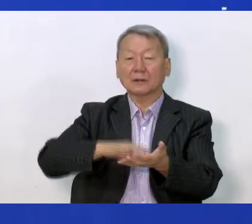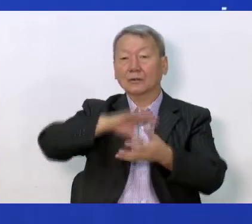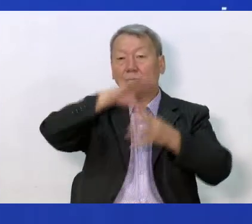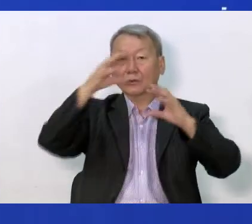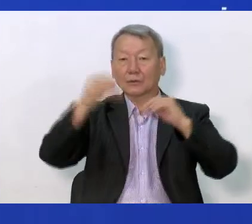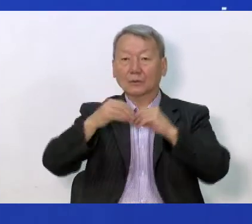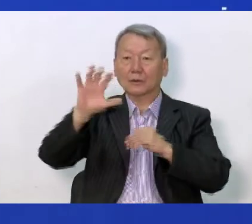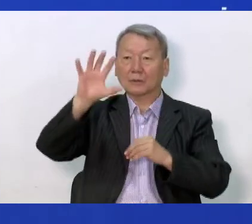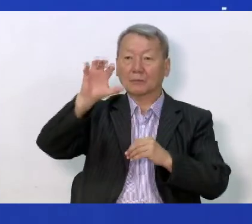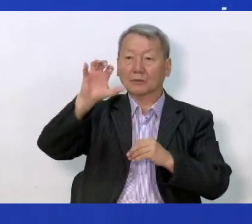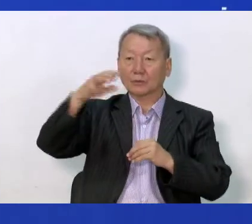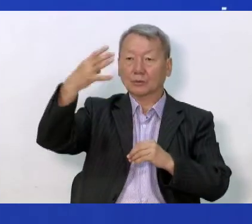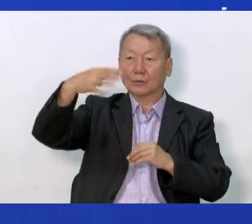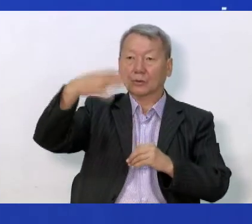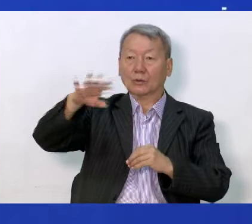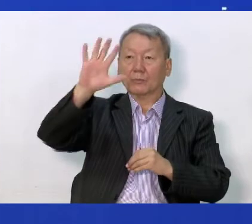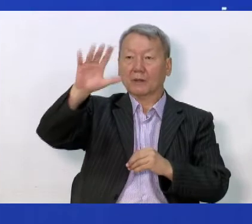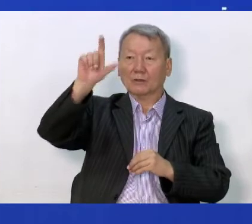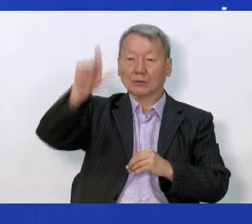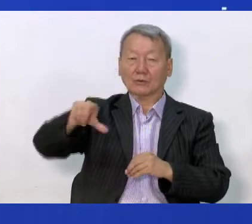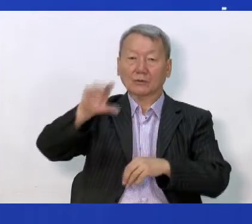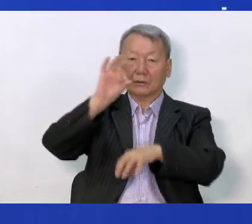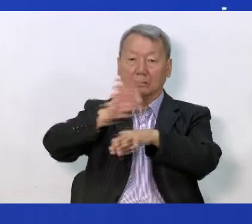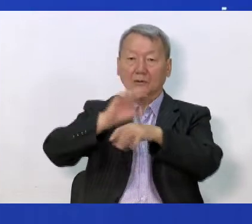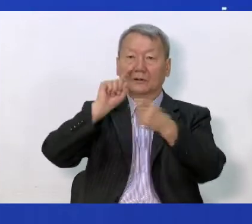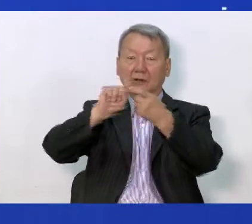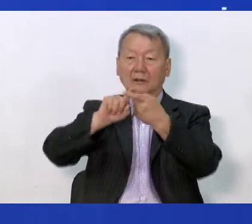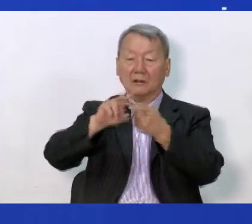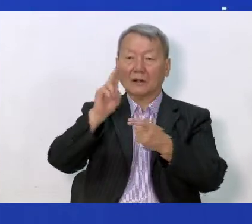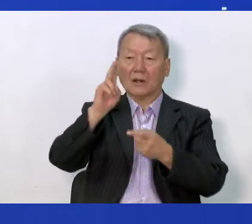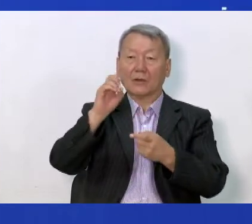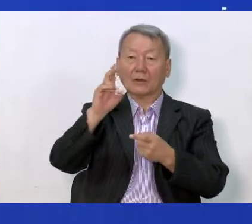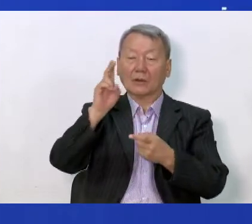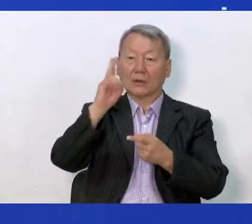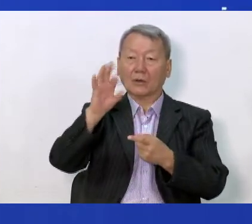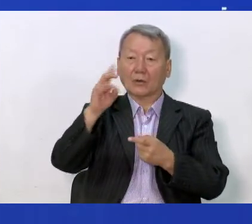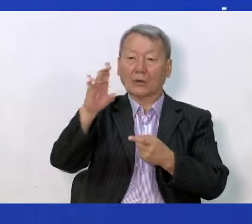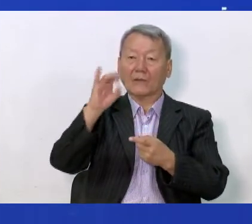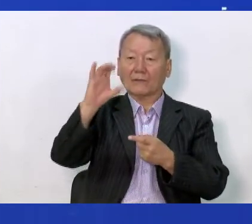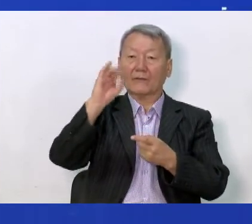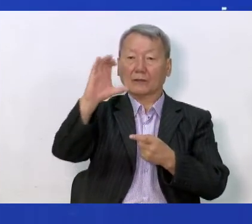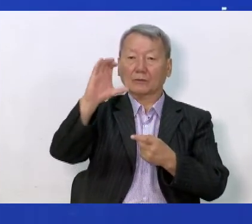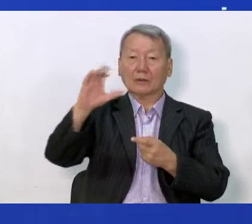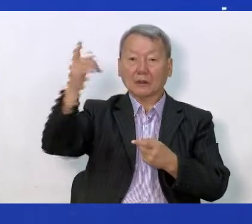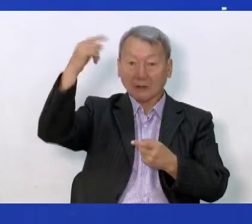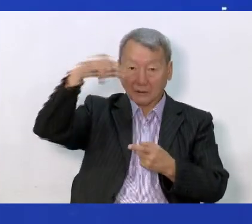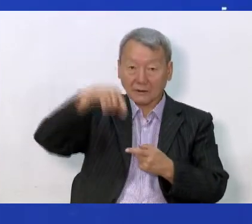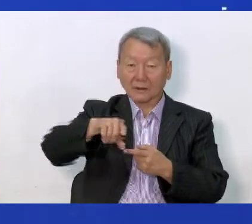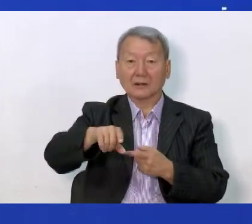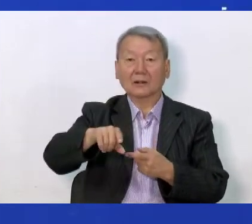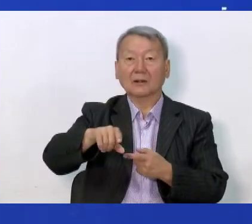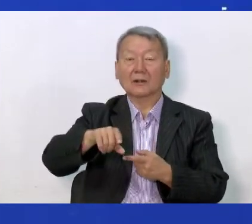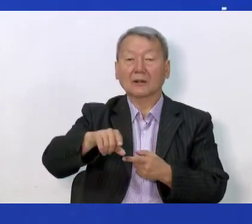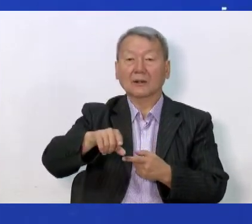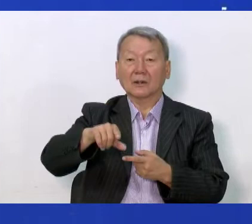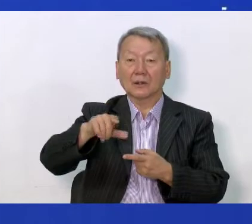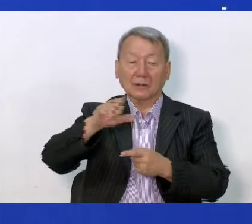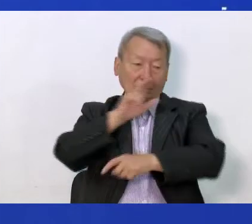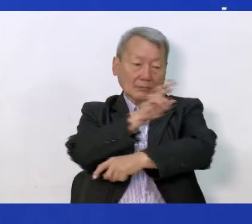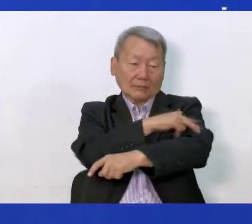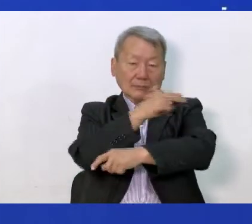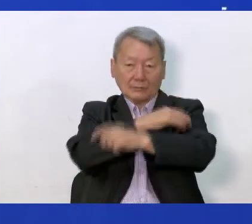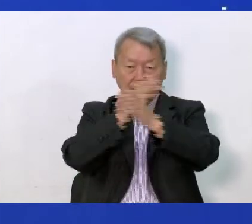всего 545 новых случаев COVID-19. Из них